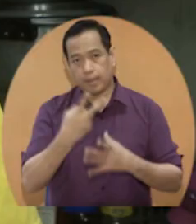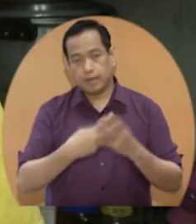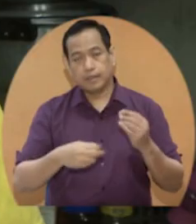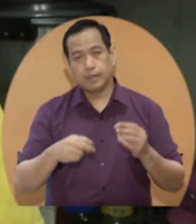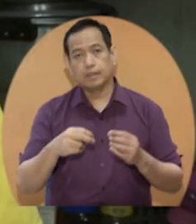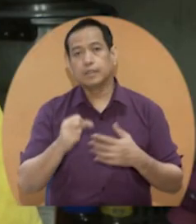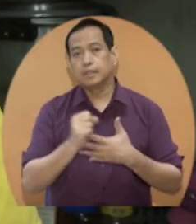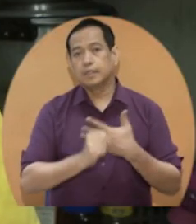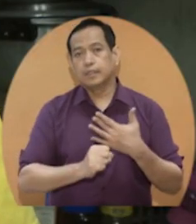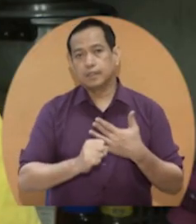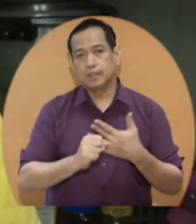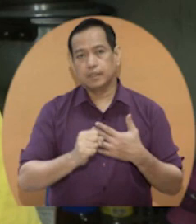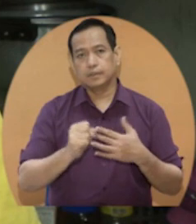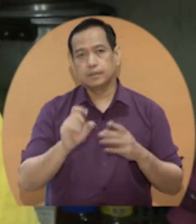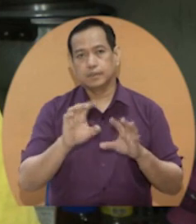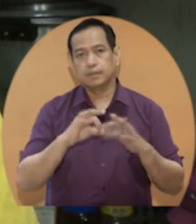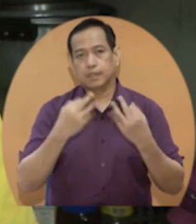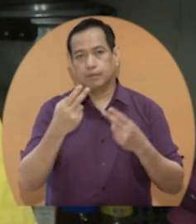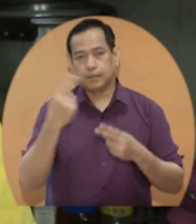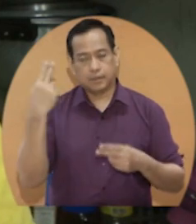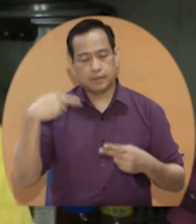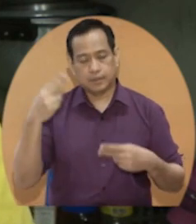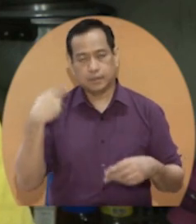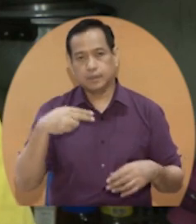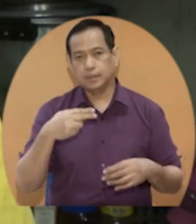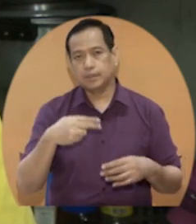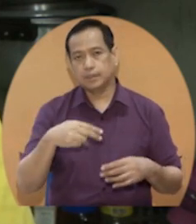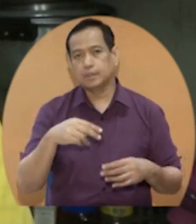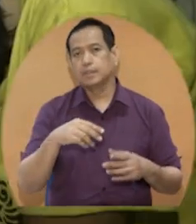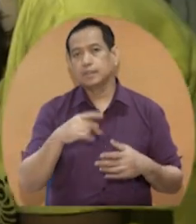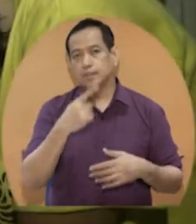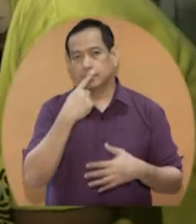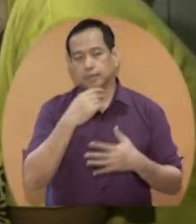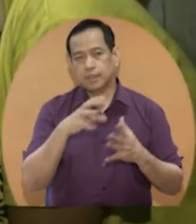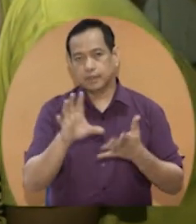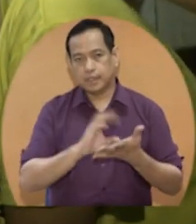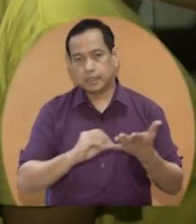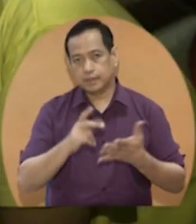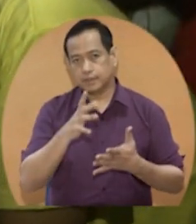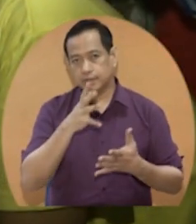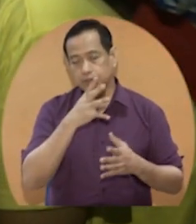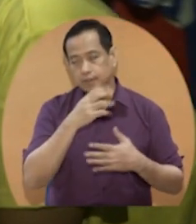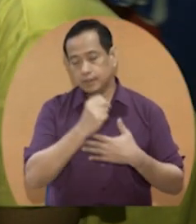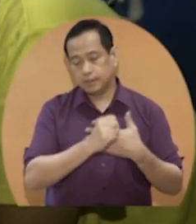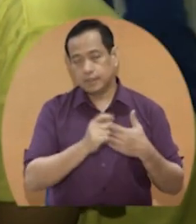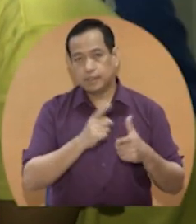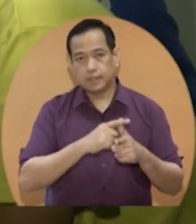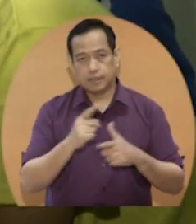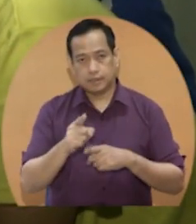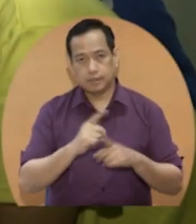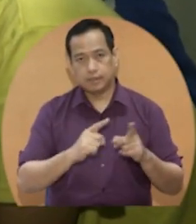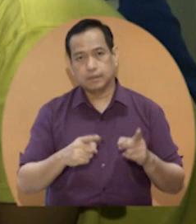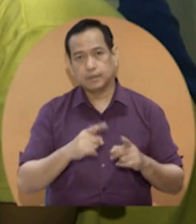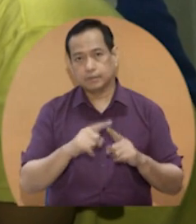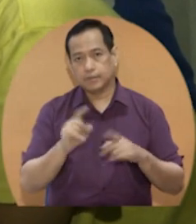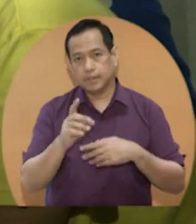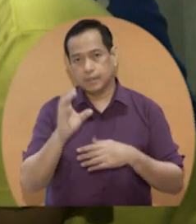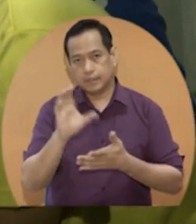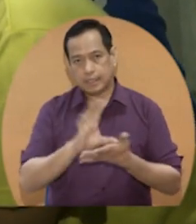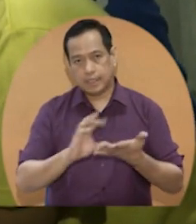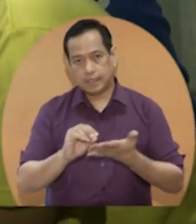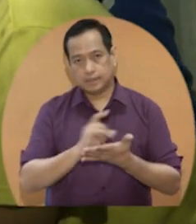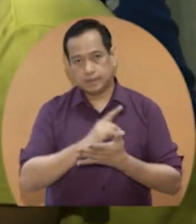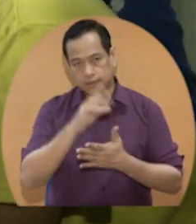side, sa mama ko po leukemia, sa papa ko po iba-ibang cancer. Mula sa kanyang huling check-up at iba pang